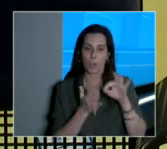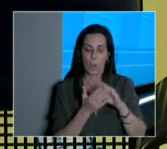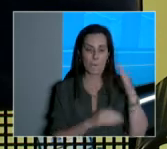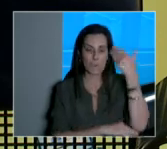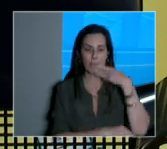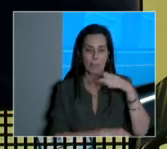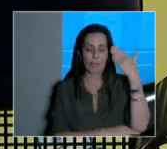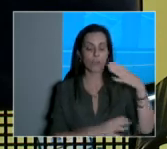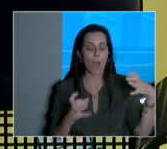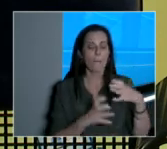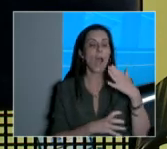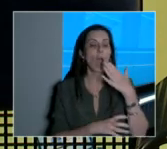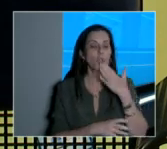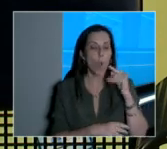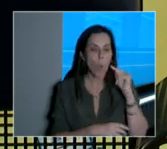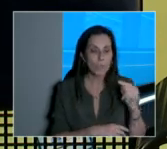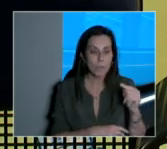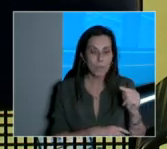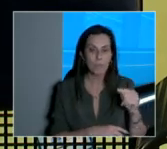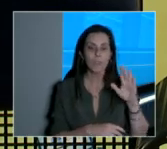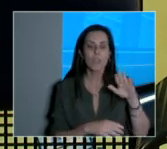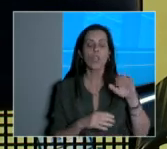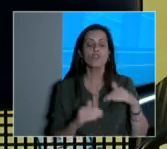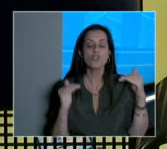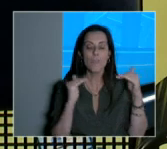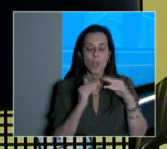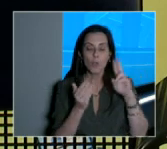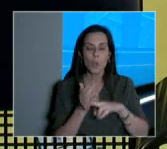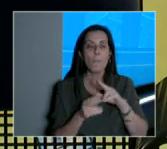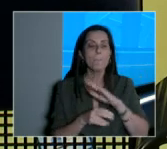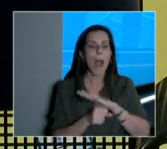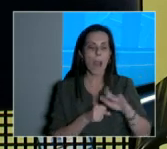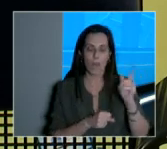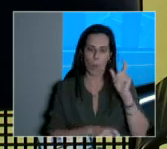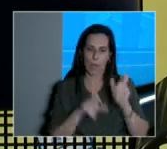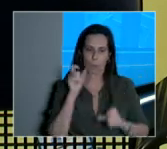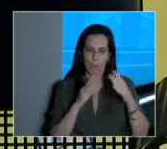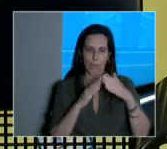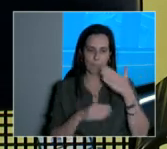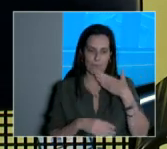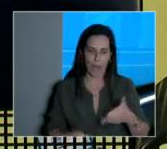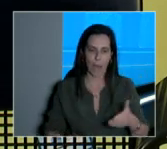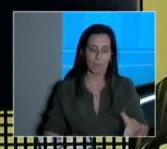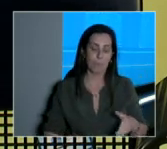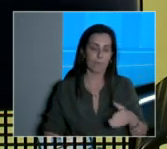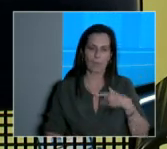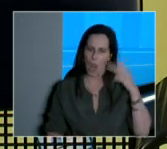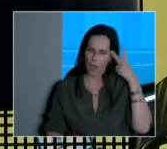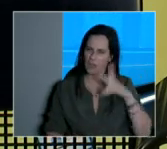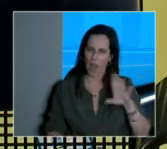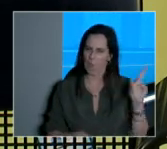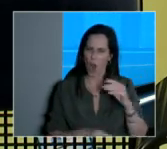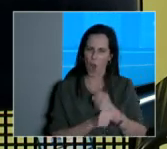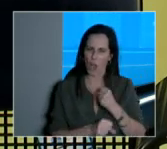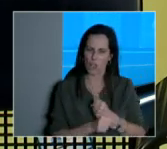מדינת ישראל היא מדינת הלאום של העם היהודי, ובו יתקיים שוויון זכויות מוחלט לכל האזרחים שגרים במדינה. אני לא מבין למה לא לעשות